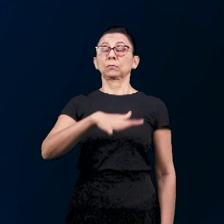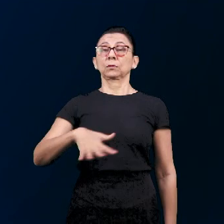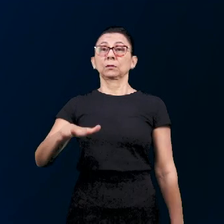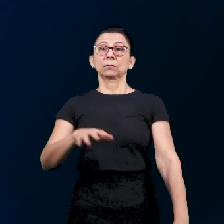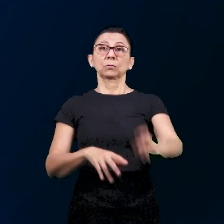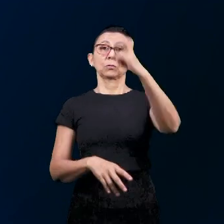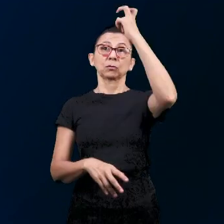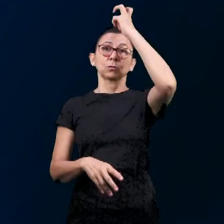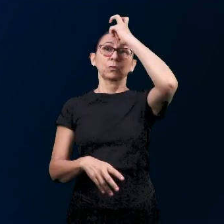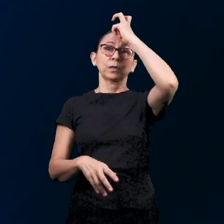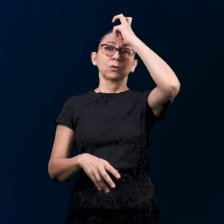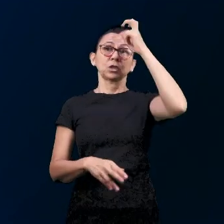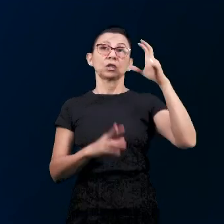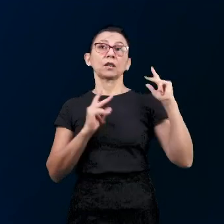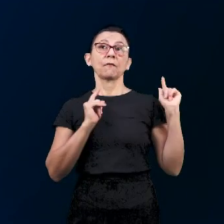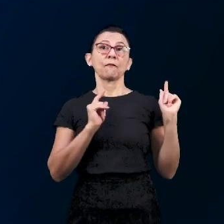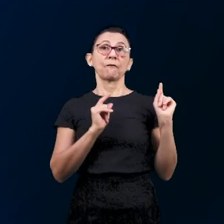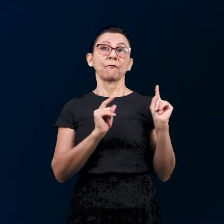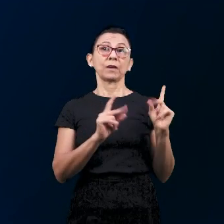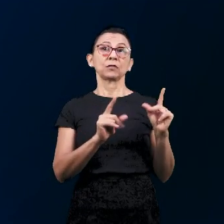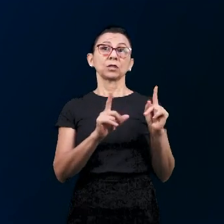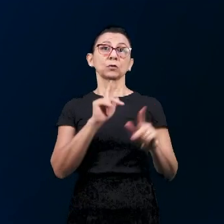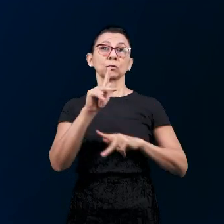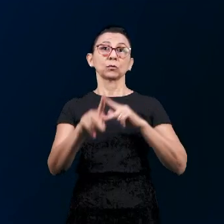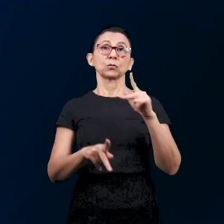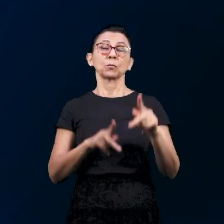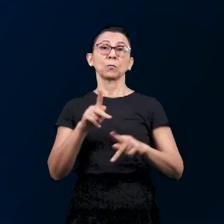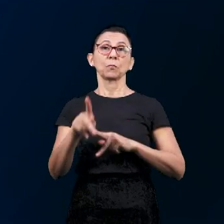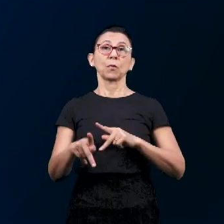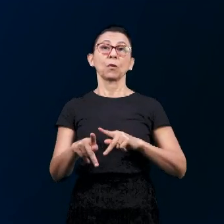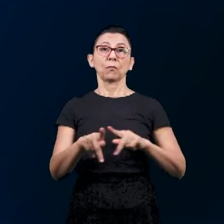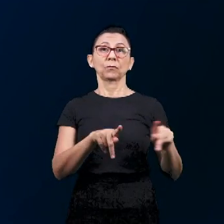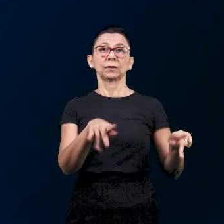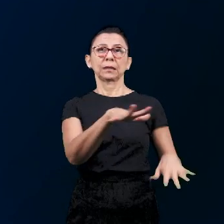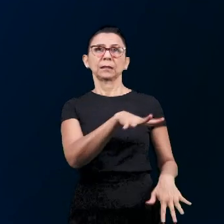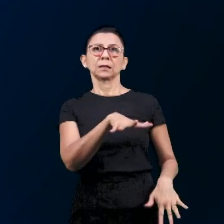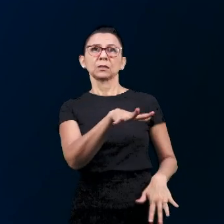frères de Joseph sont venus et se sont inclinés devant lui.